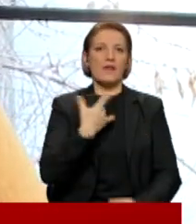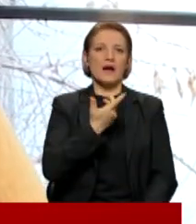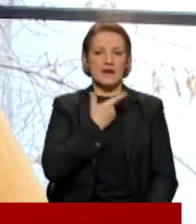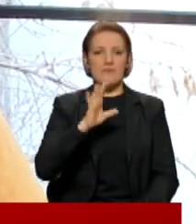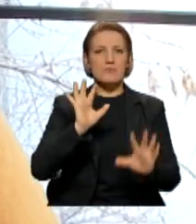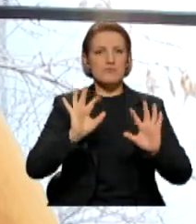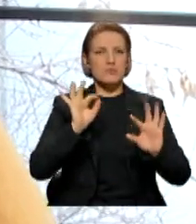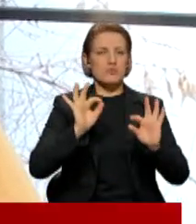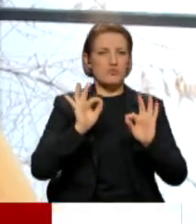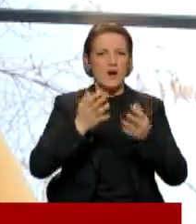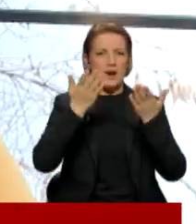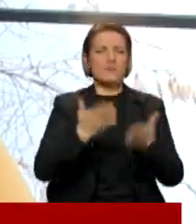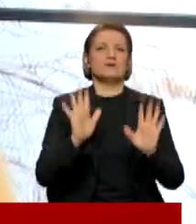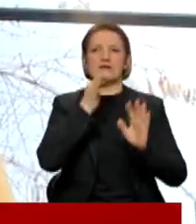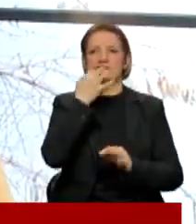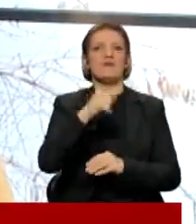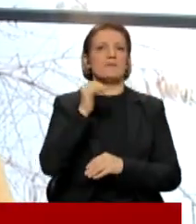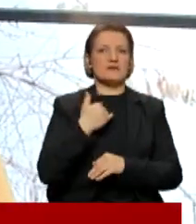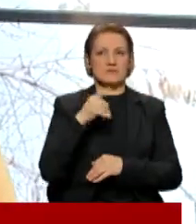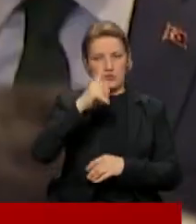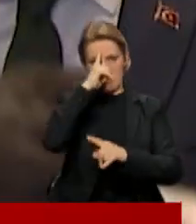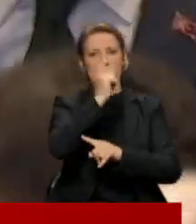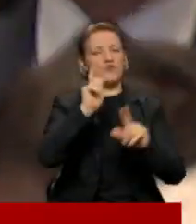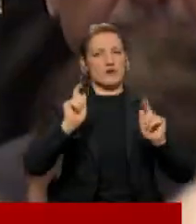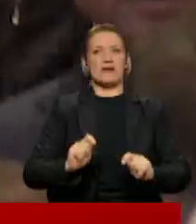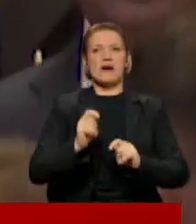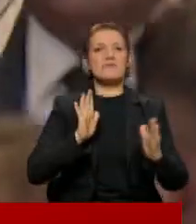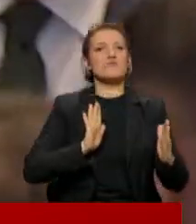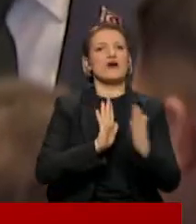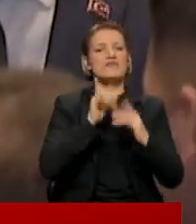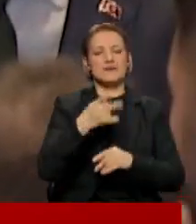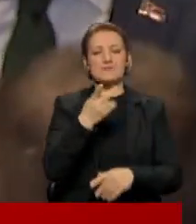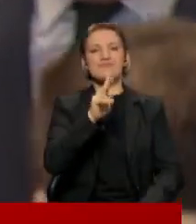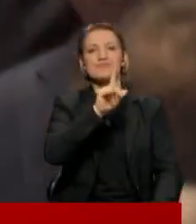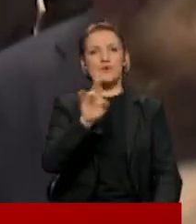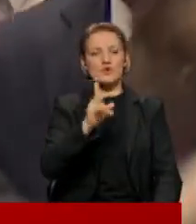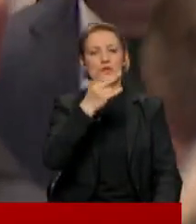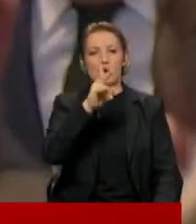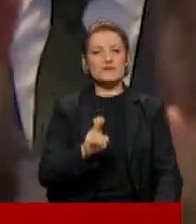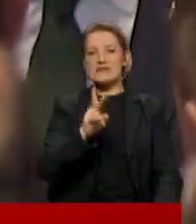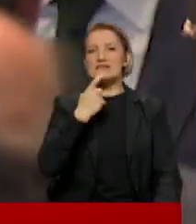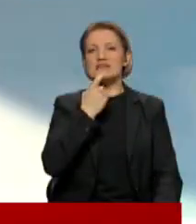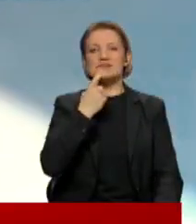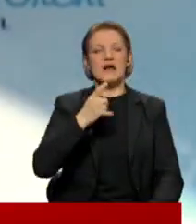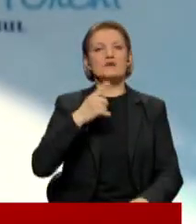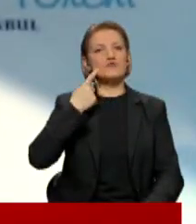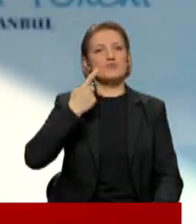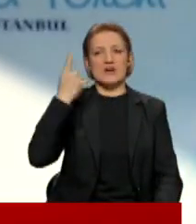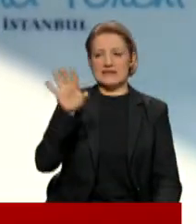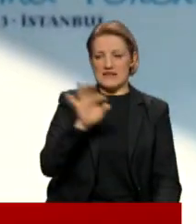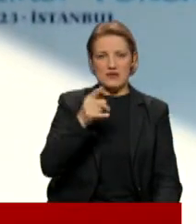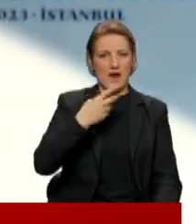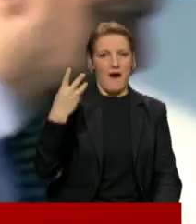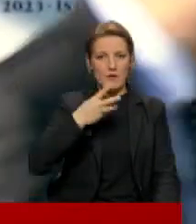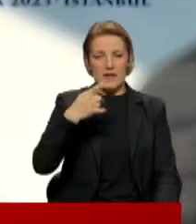böylesine sündürülmesine müsaade etmeyiz Bununla ilgili başvurularımızı yaparız muhalefet 2014 ve 2018'de Cumhurbaşkanı seçilen Erdoğan'ın bir kez daha